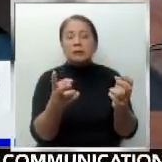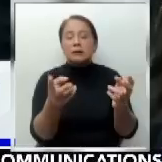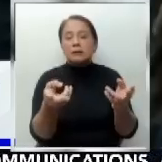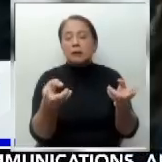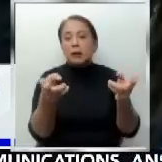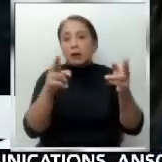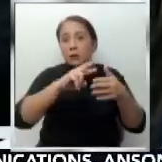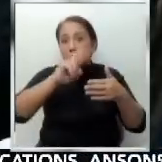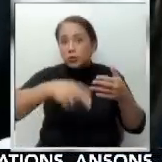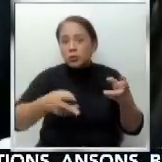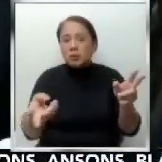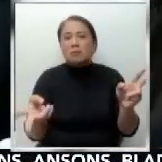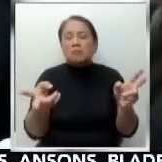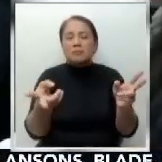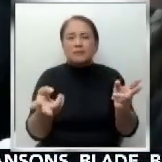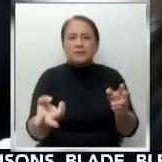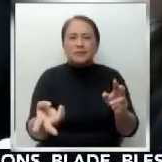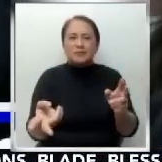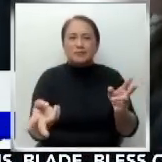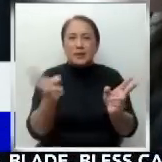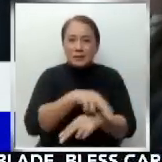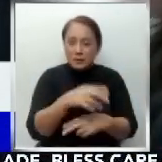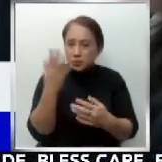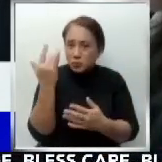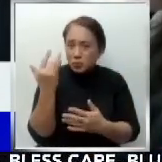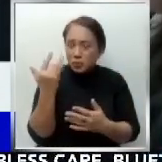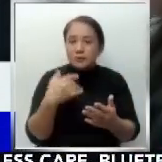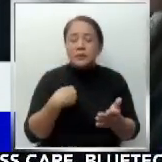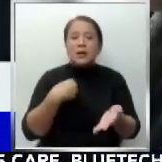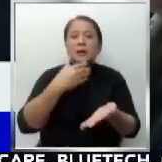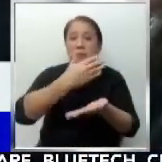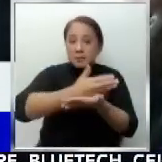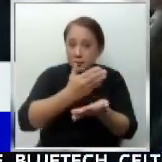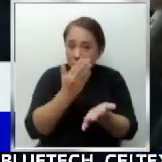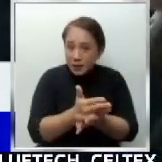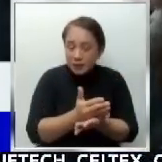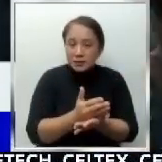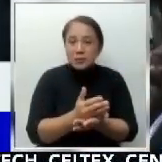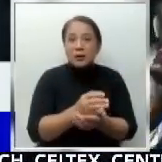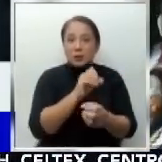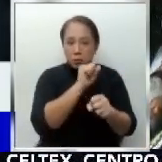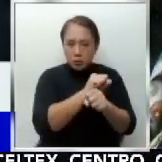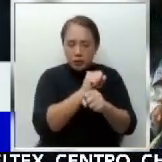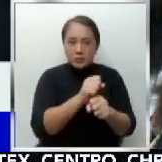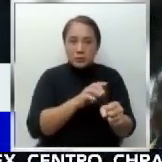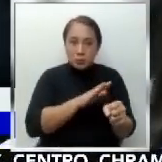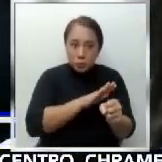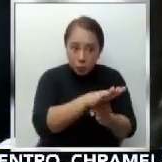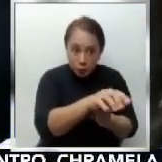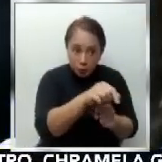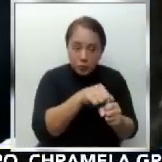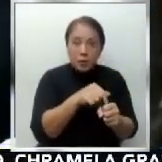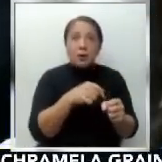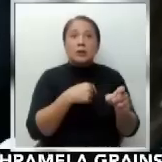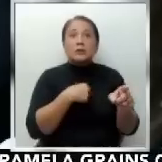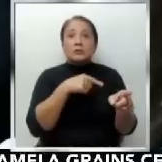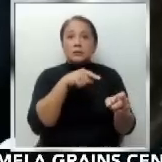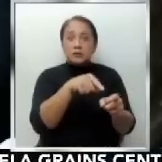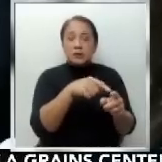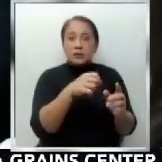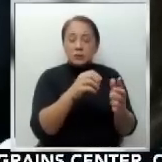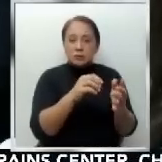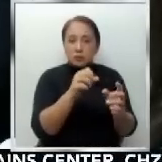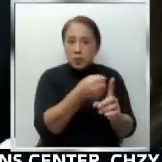gobyerno. Pagdating po doon sa polo, kahit na yung worker na po yung ginahasa, siya na po yung minaltrato, mabagal po